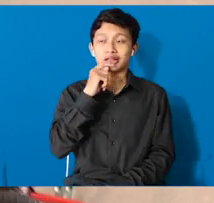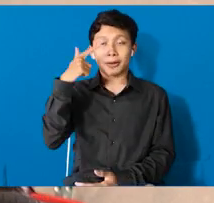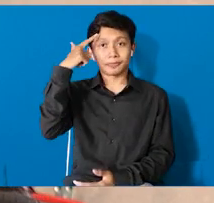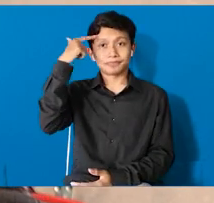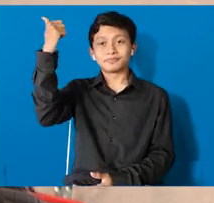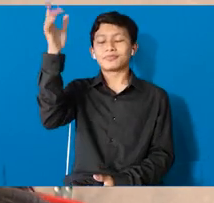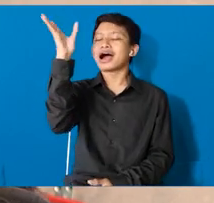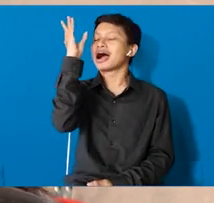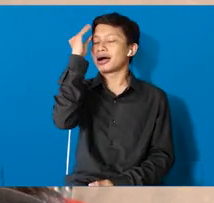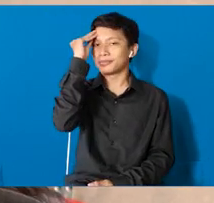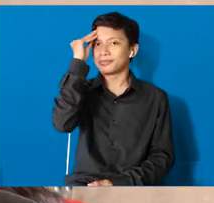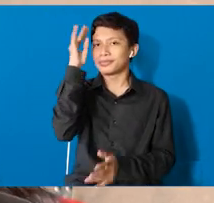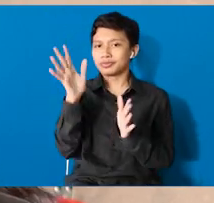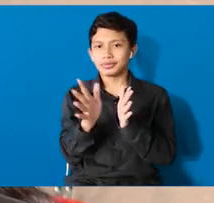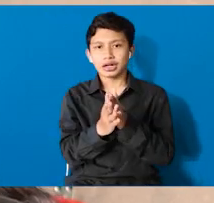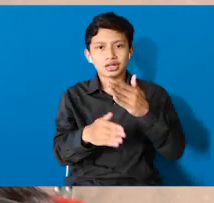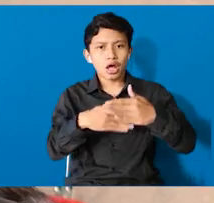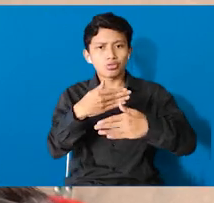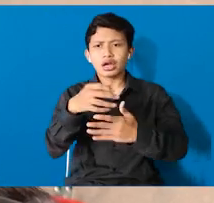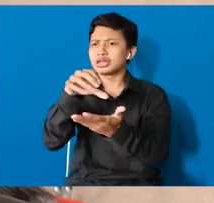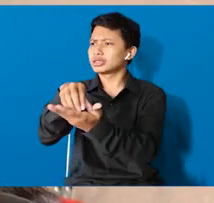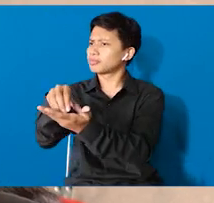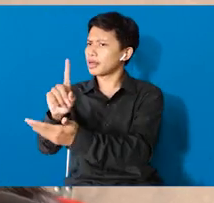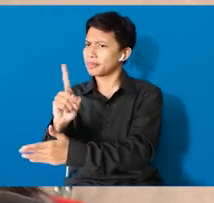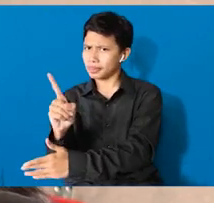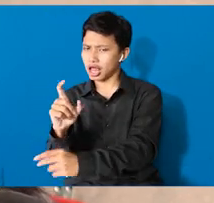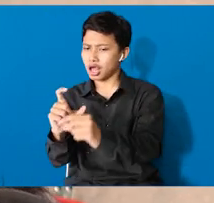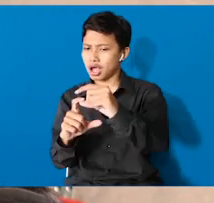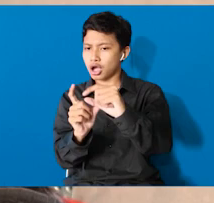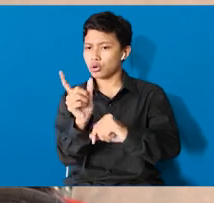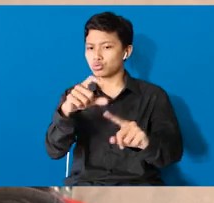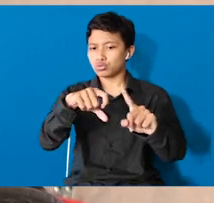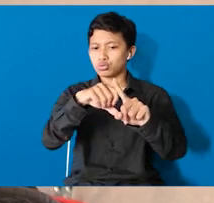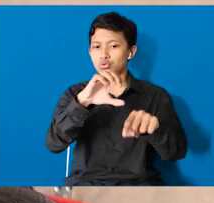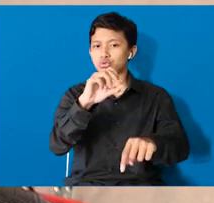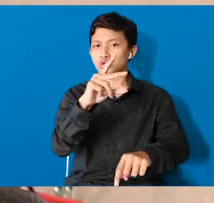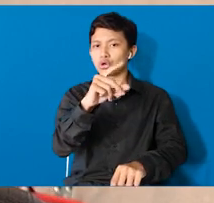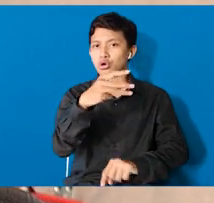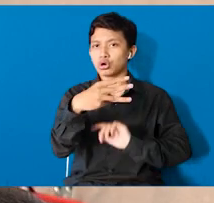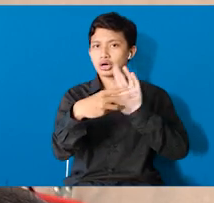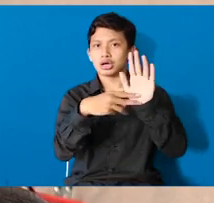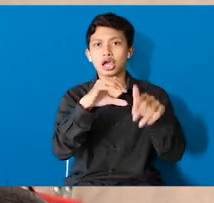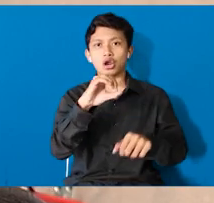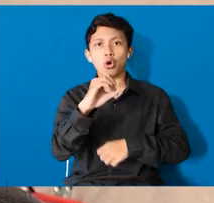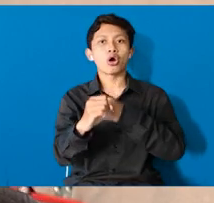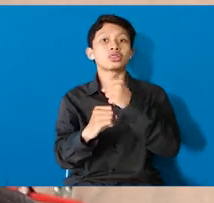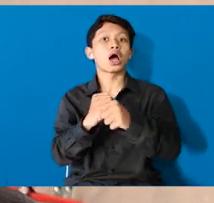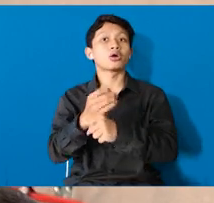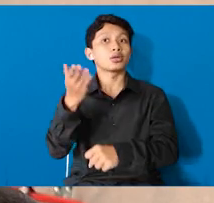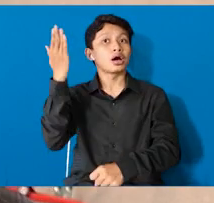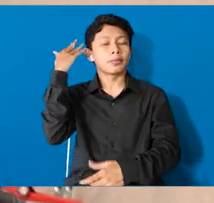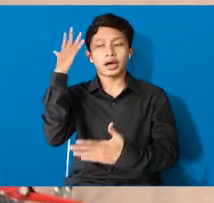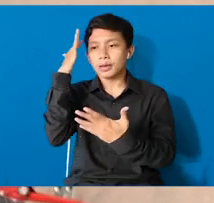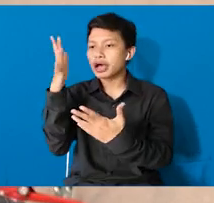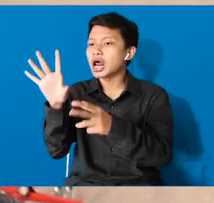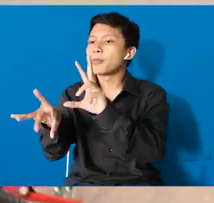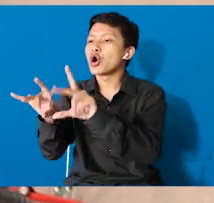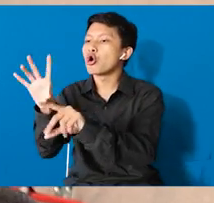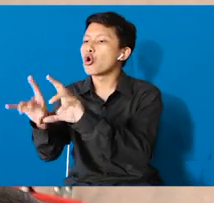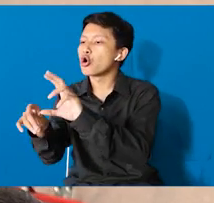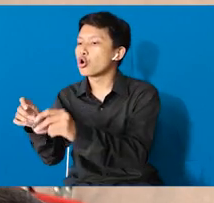juga berhasil. Kemudian kalau di Sukoreno, satu tahun kemarin ada pelatihan mengelola pilah